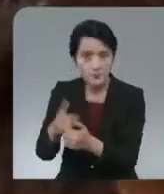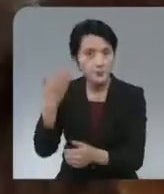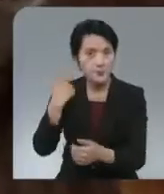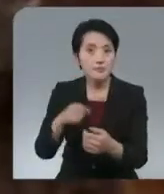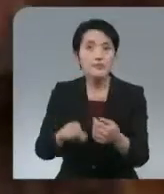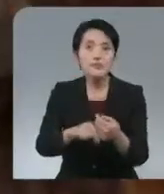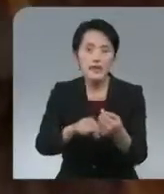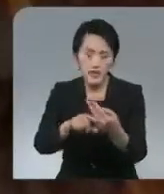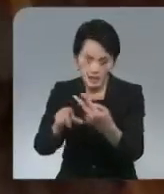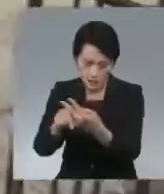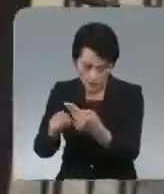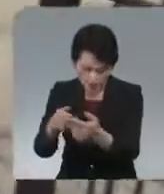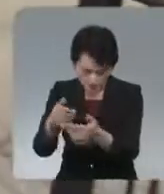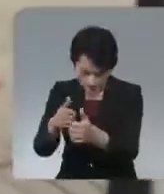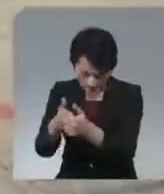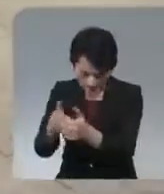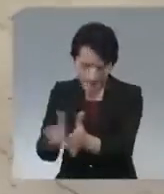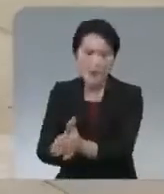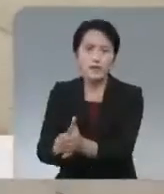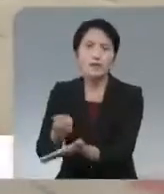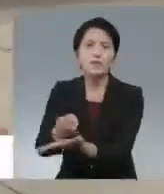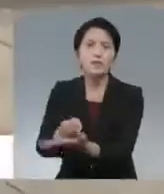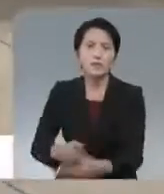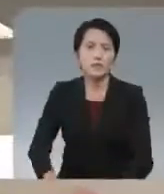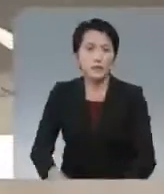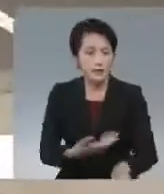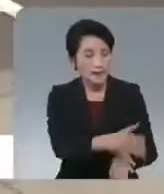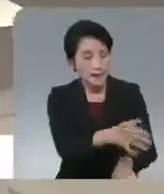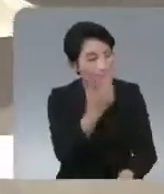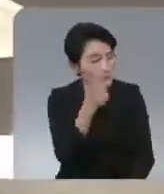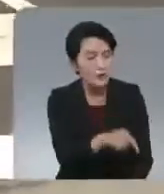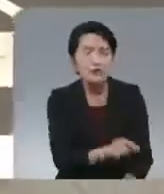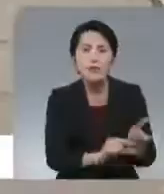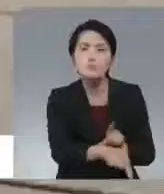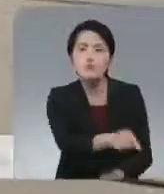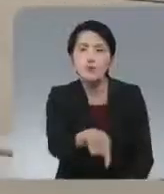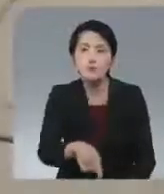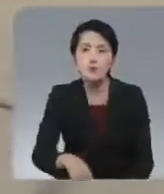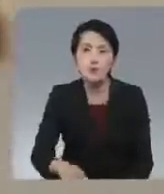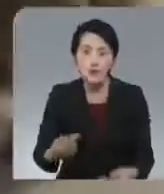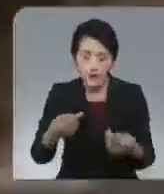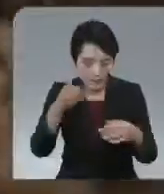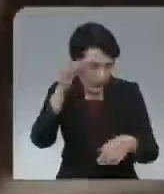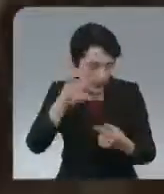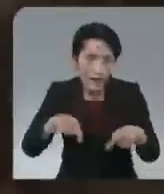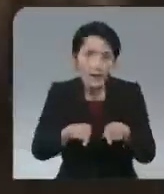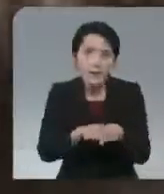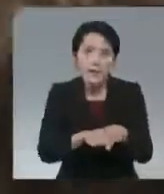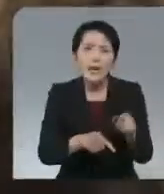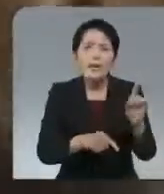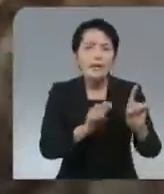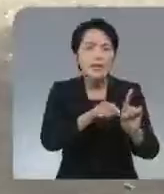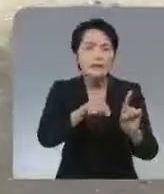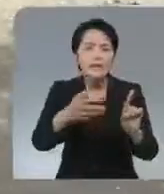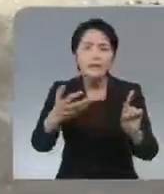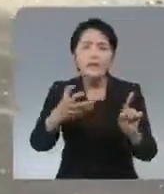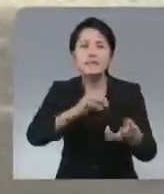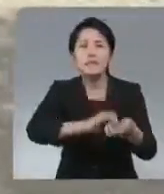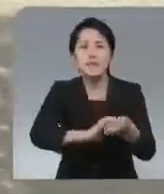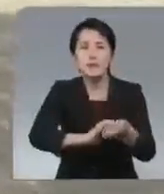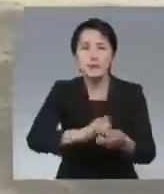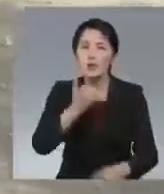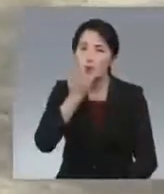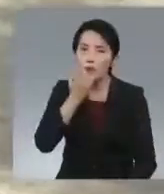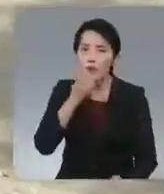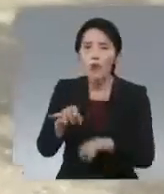Như vật nuôi vượt khỏi tầm kiểm soát của chủ hoặc có hành động nguy hiểm tới người khác do vậy vào tháng 2 năm ngoái Bộ Nông Lâm đã